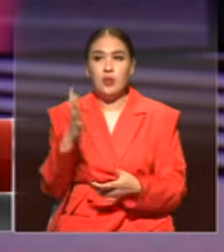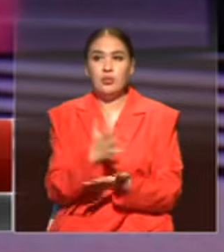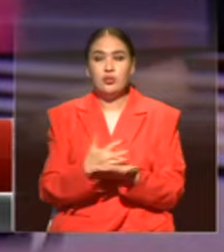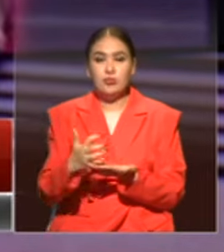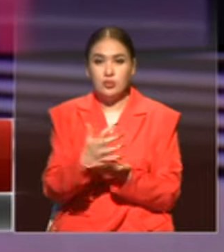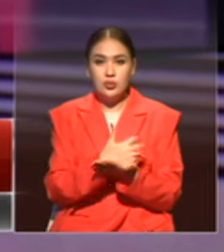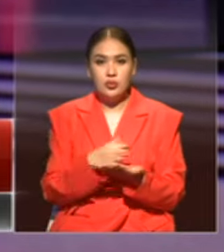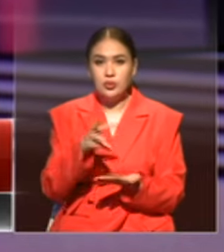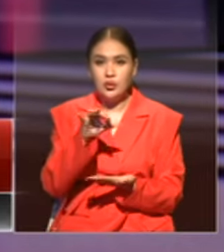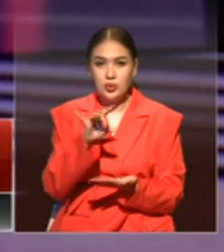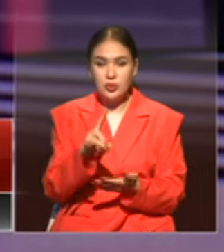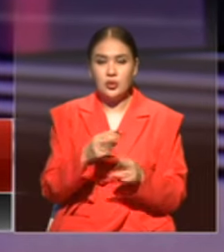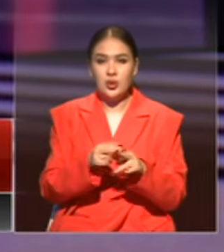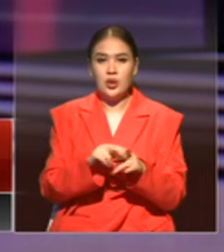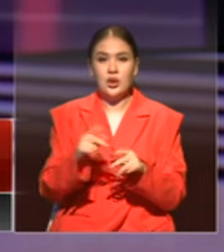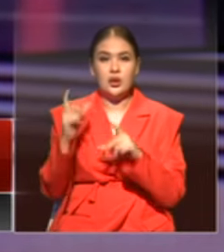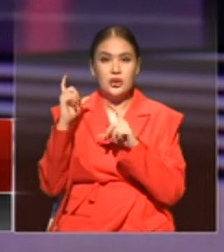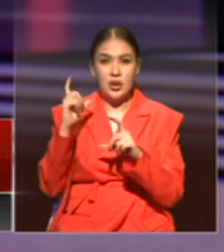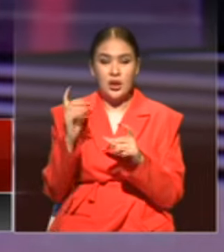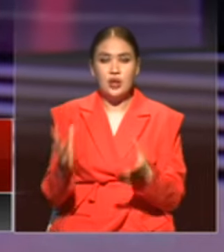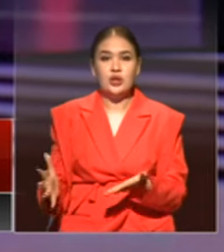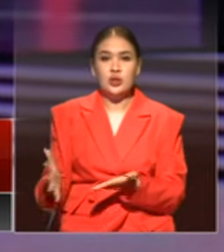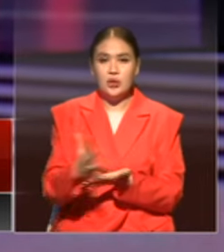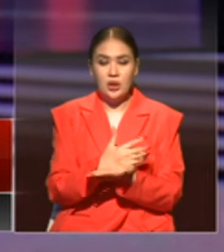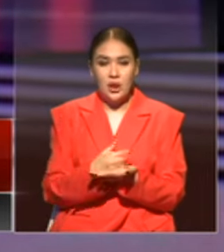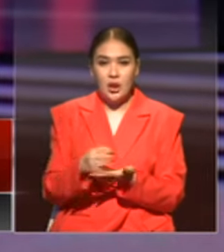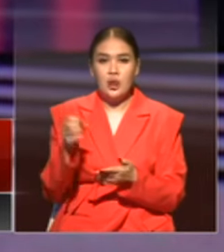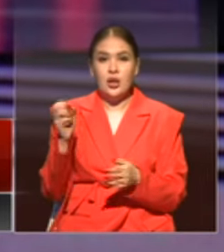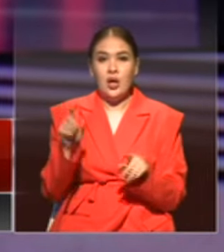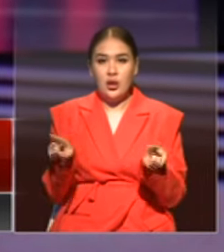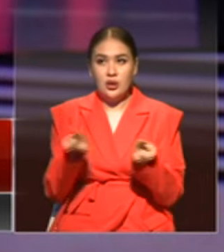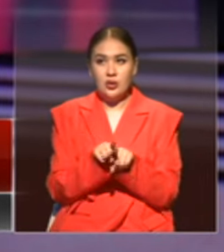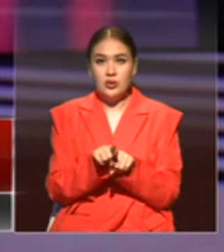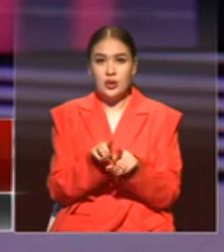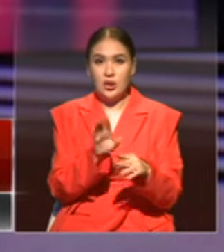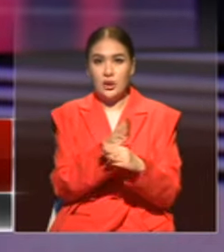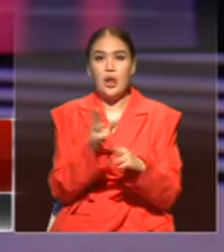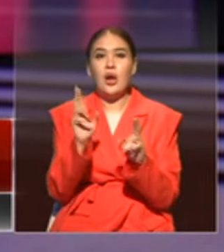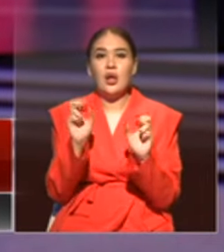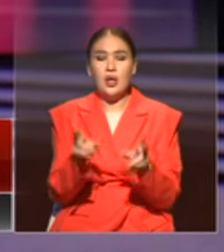келеді да үшеуінде бір машинеге салады да. Соны көргеннен кейін үйге келіп сен сіз іріктемейсіз ғой, өйткені